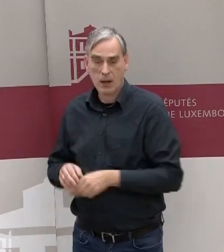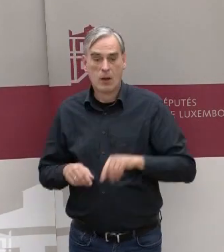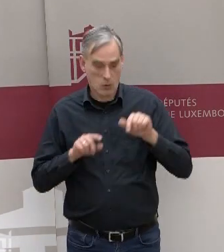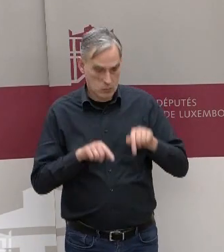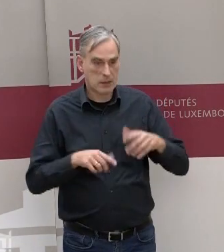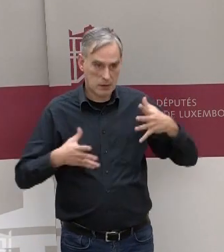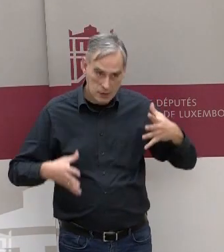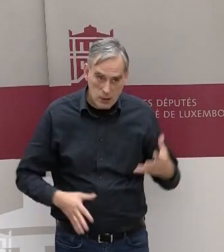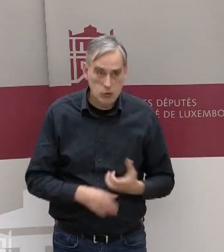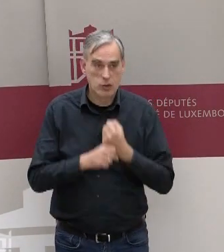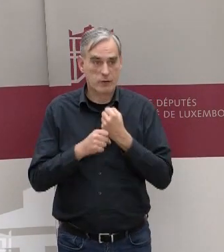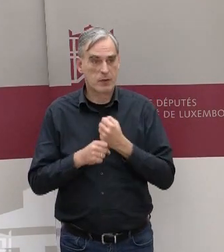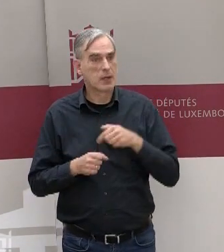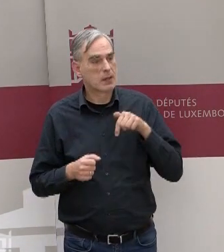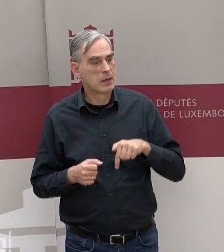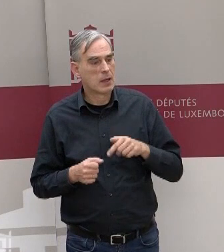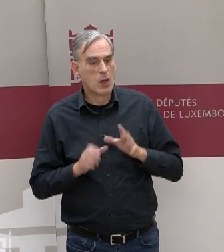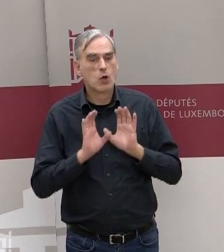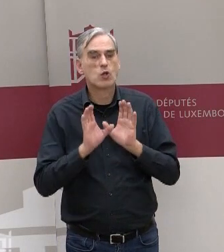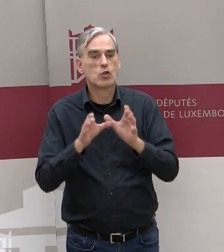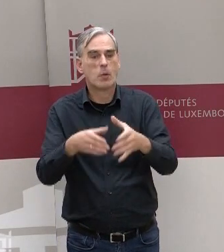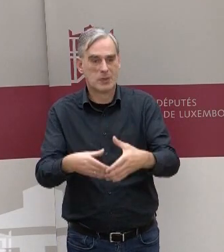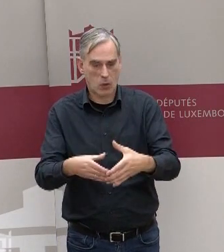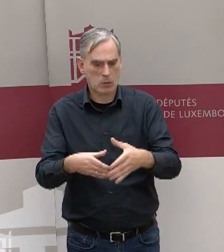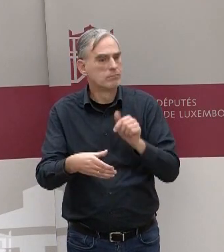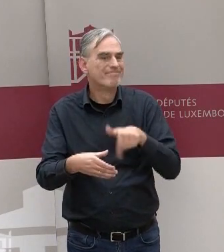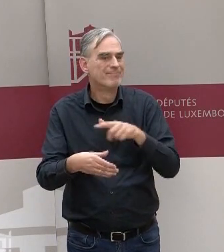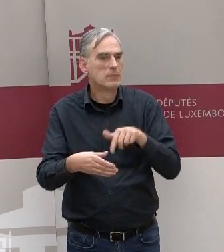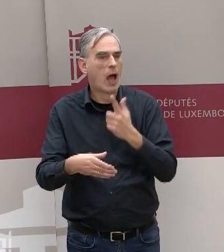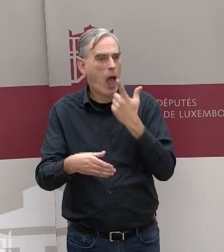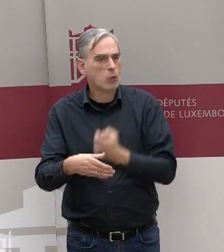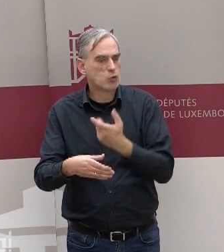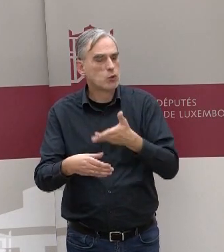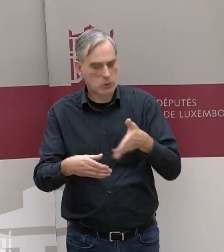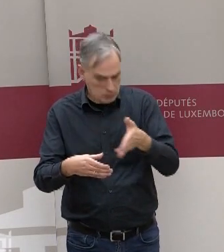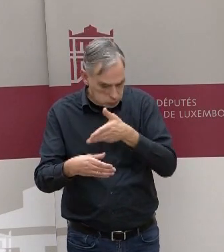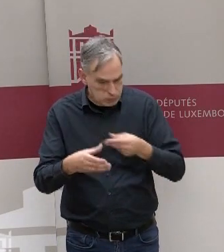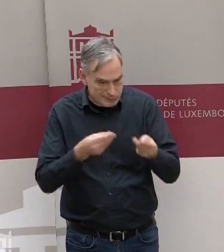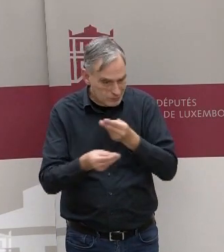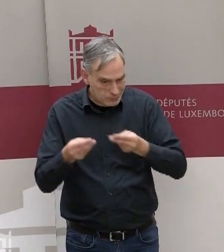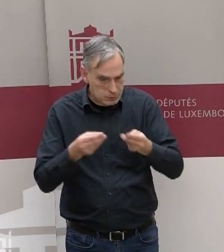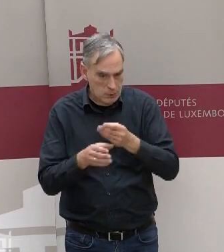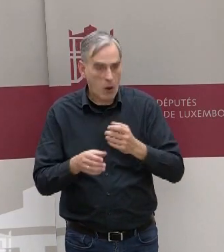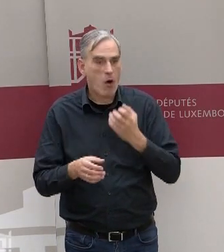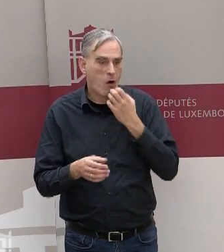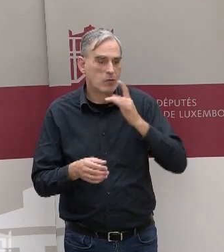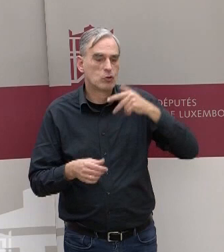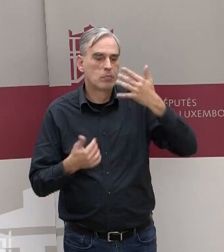weiter, verwiesen zu gehen, dann noch an der Kommission wird behandelt, auch später da kann Ugeholt gehen, für das man noch